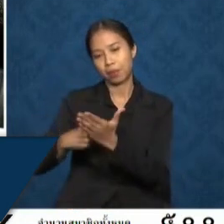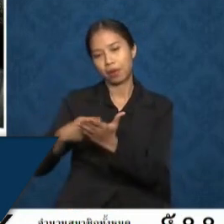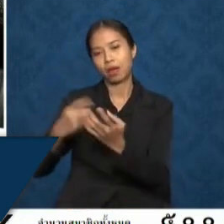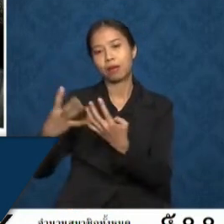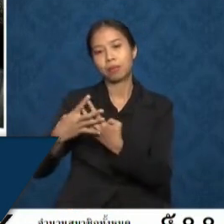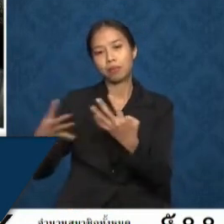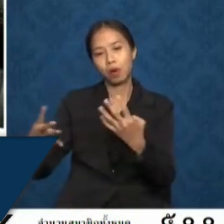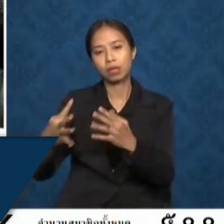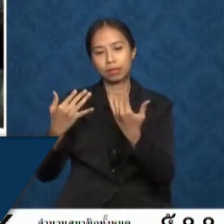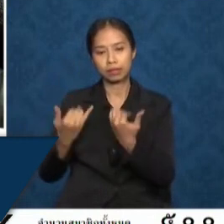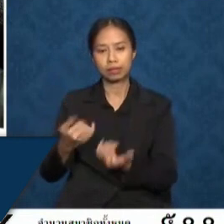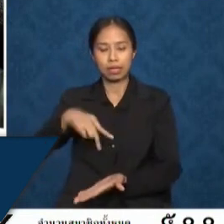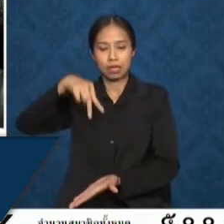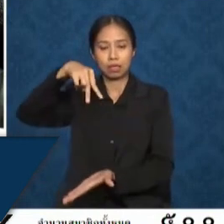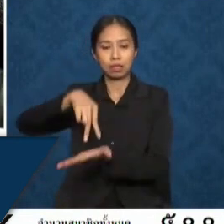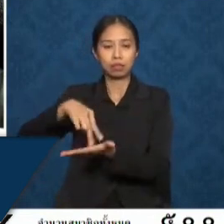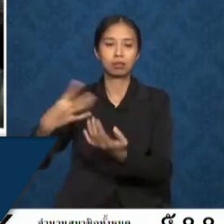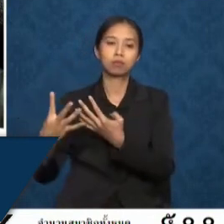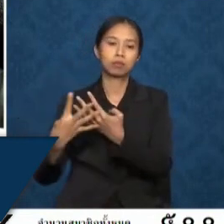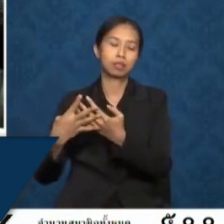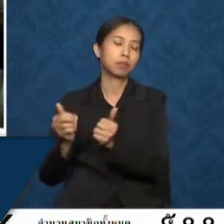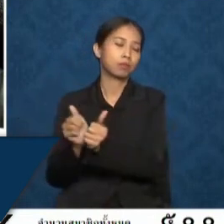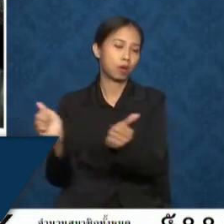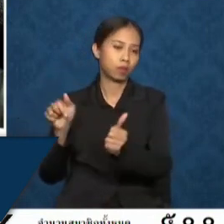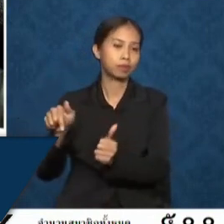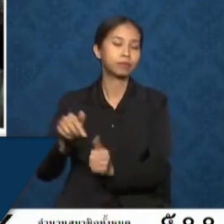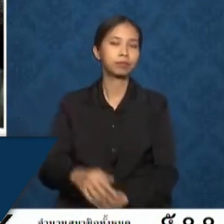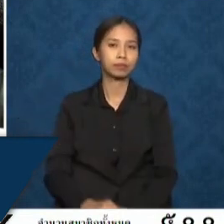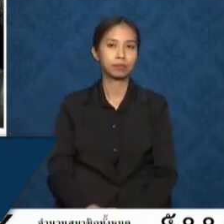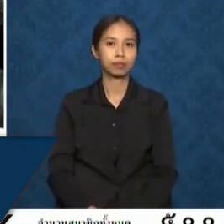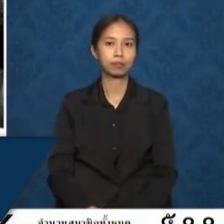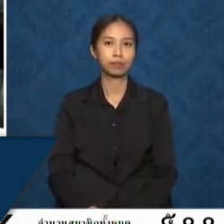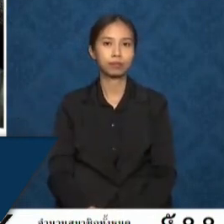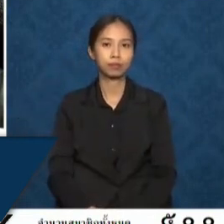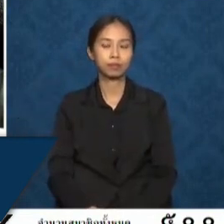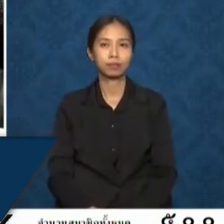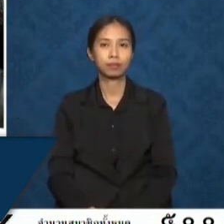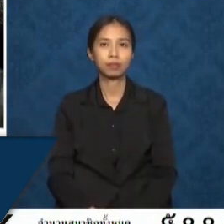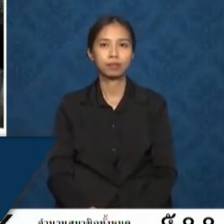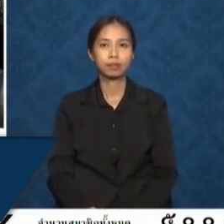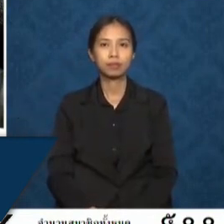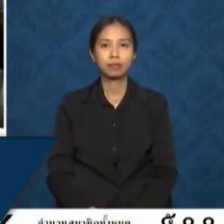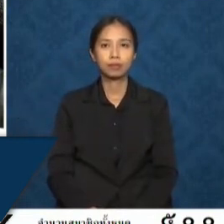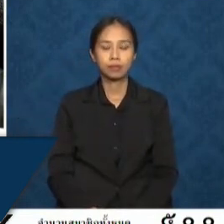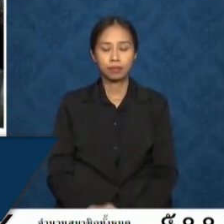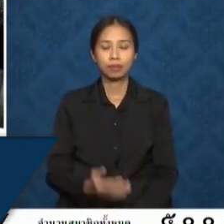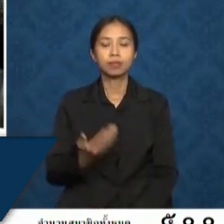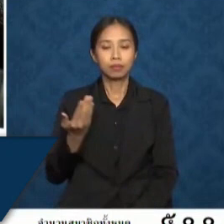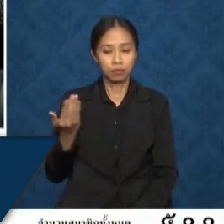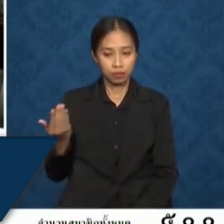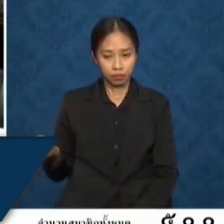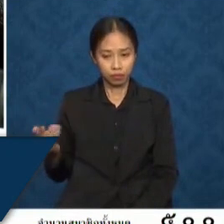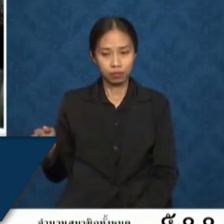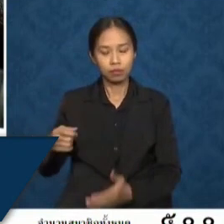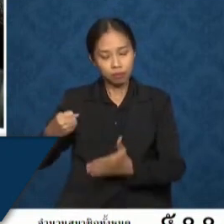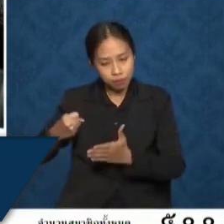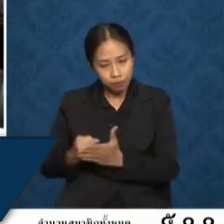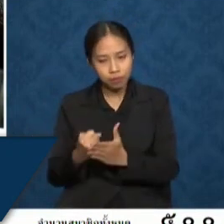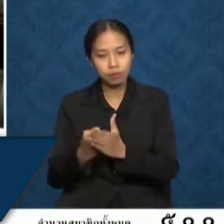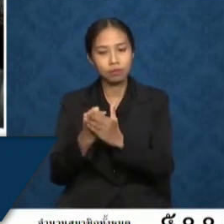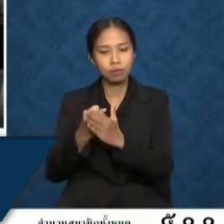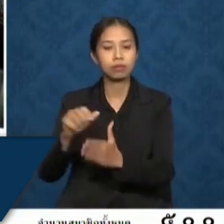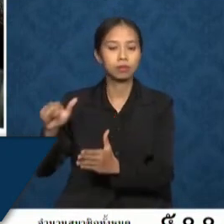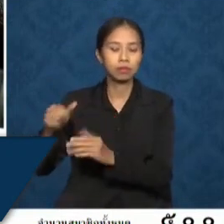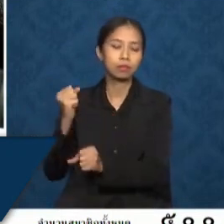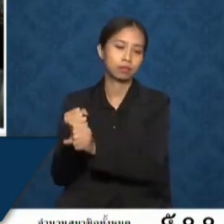ขกจกรมยืนหดขังที่เคยเกิดขพร้อมกันในหลๆ พึ้งที่ทั่วประเทศท่านประทานคะ จากการต่อสู้ทดเหจะเป็สนธิวิติท